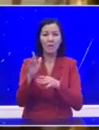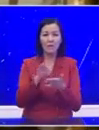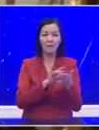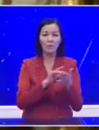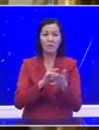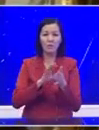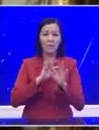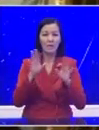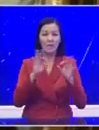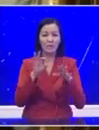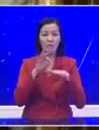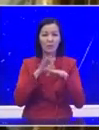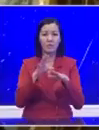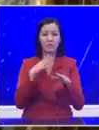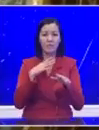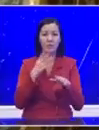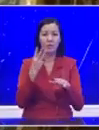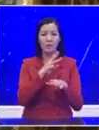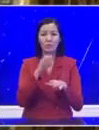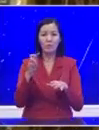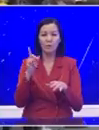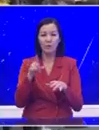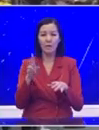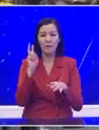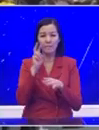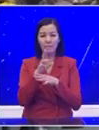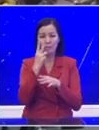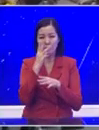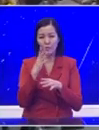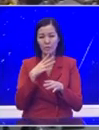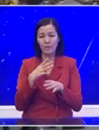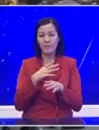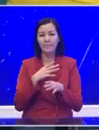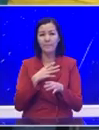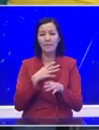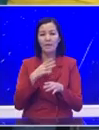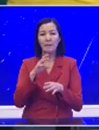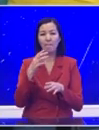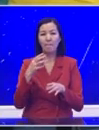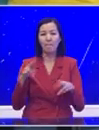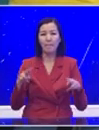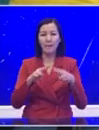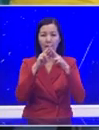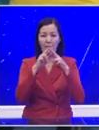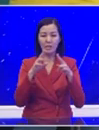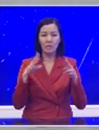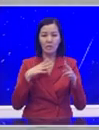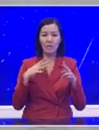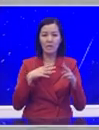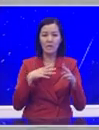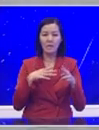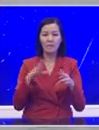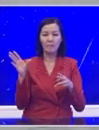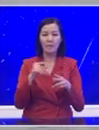лекциялар өткізе бастады. Оны 3 миллионнан аса адам көреді. Париждегі Луврде онлайн режимге көшкен. Соның арқасында кез келген